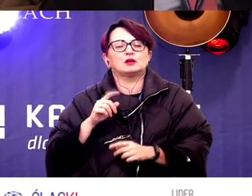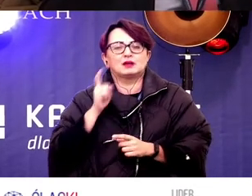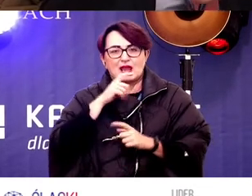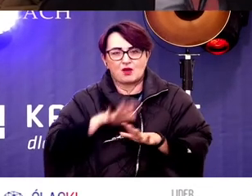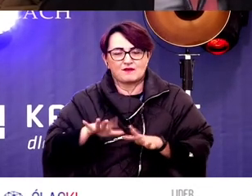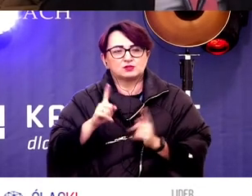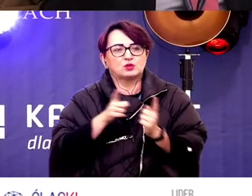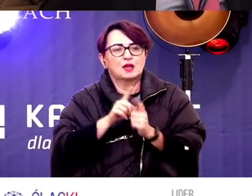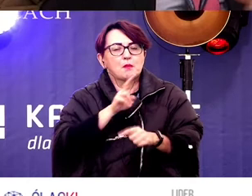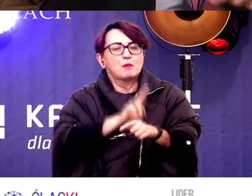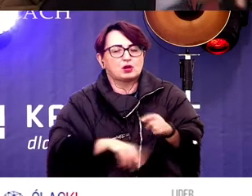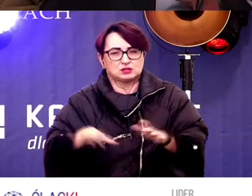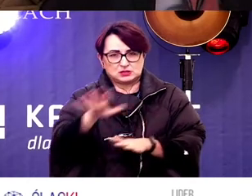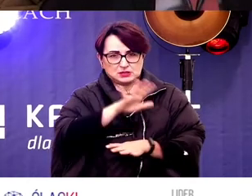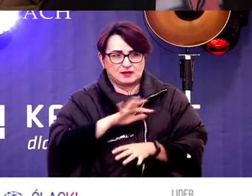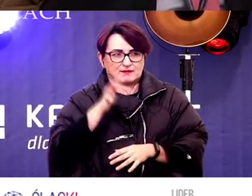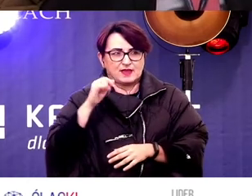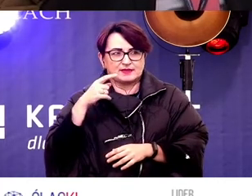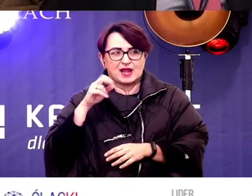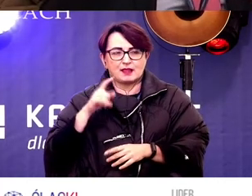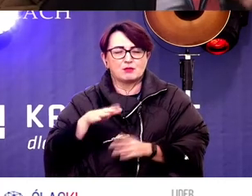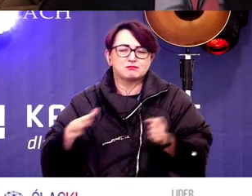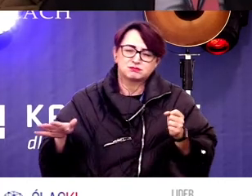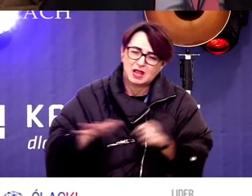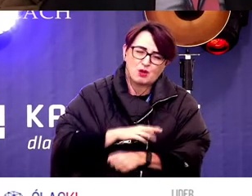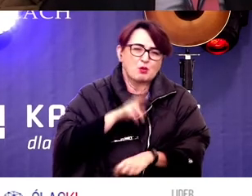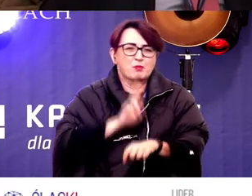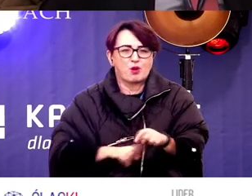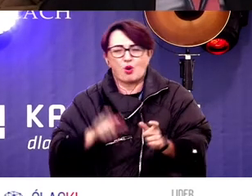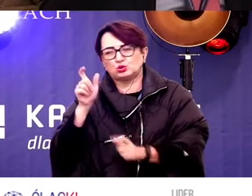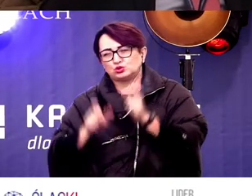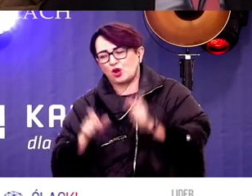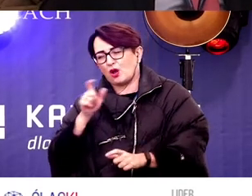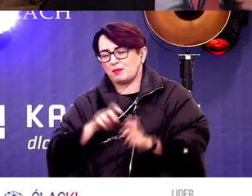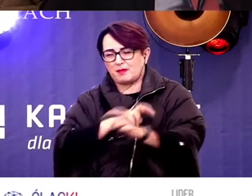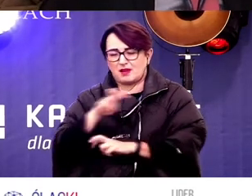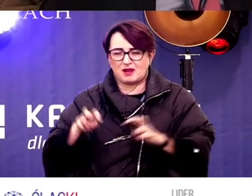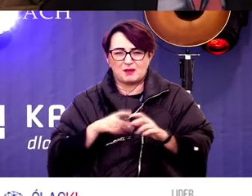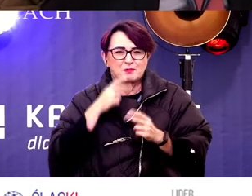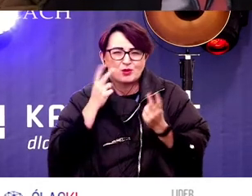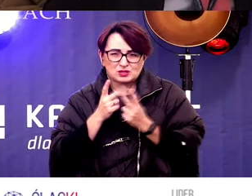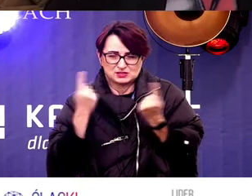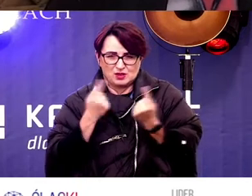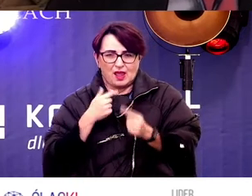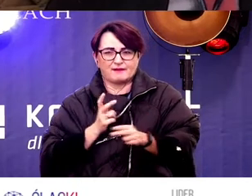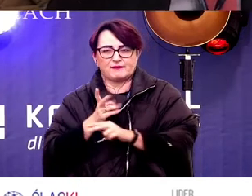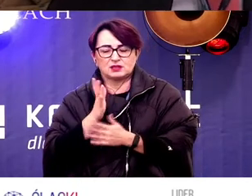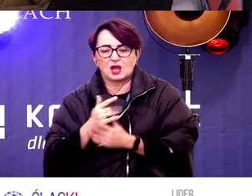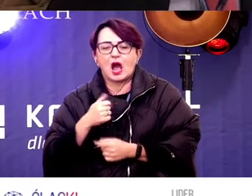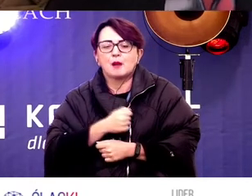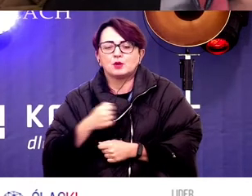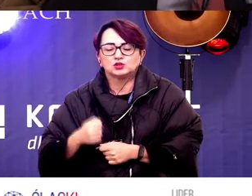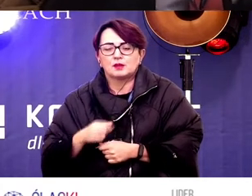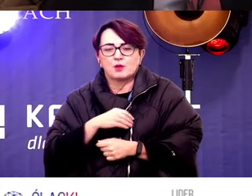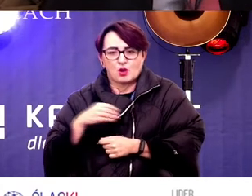Federalnej. Mnóstwo policjantów, różnych osób kręcących się, identyczna sytuacja. Podszedłem, tylko powiedziałem, że jestem z ambasady